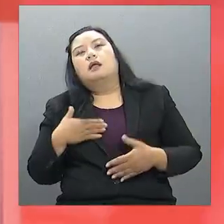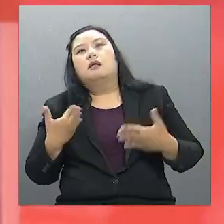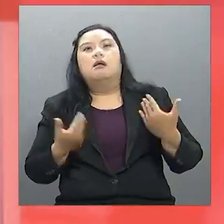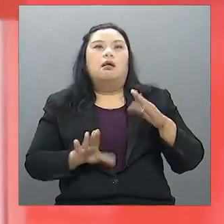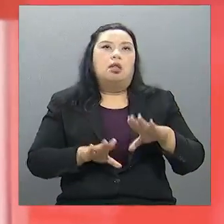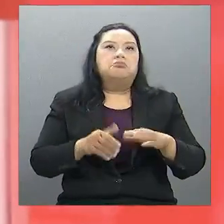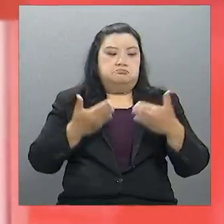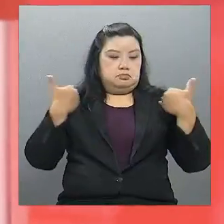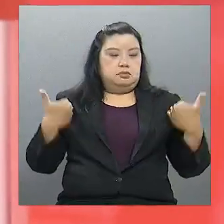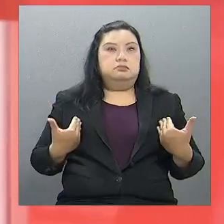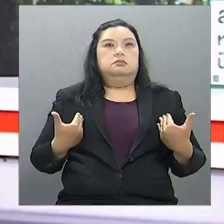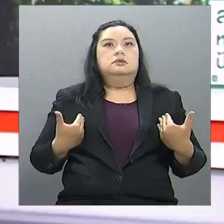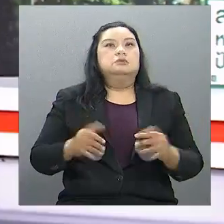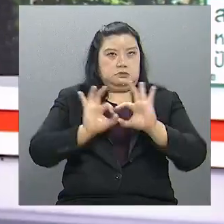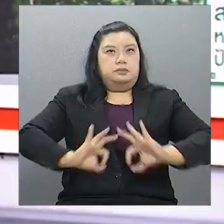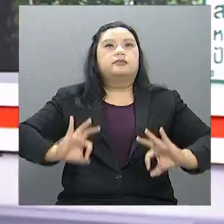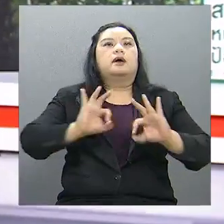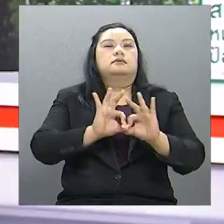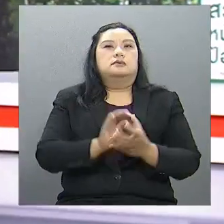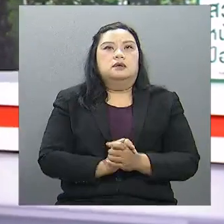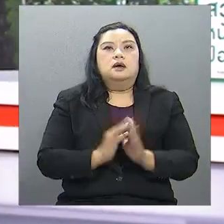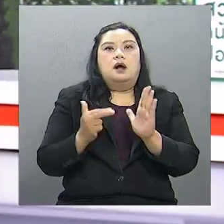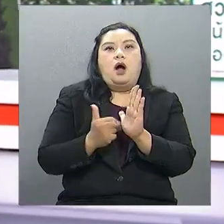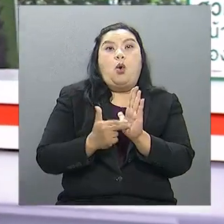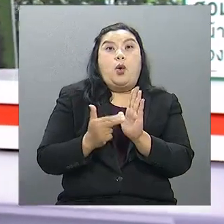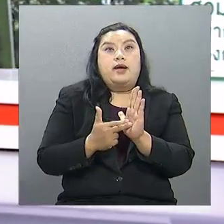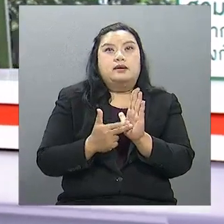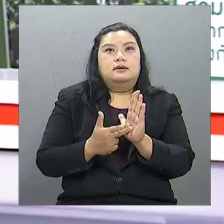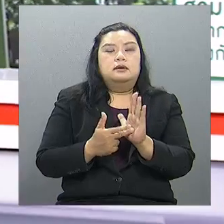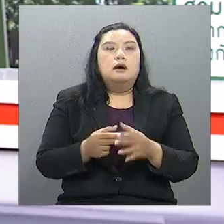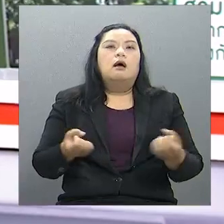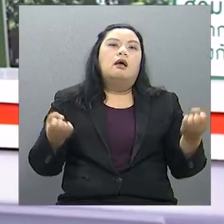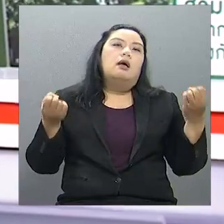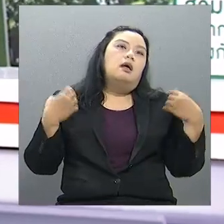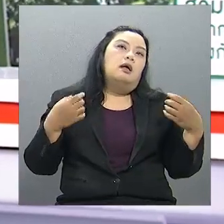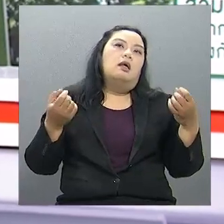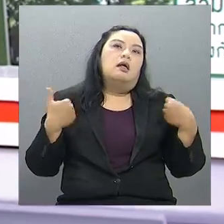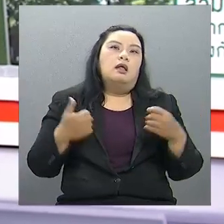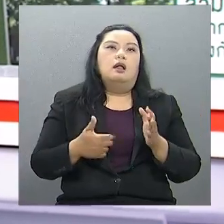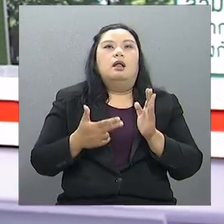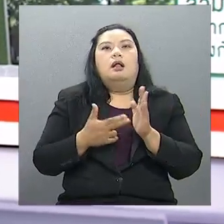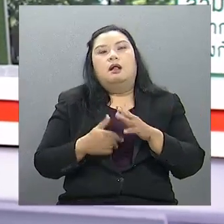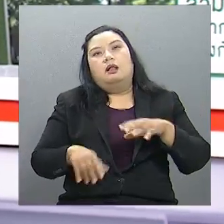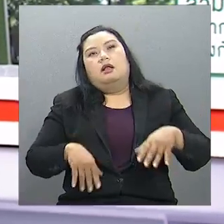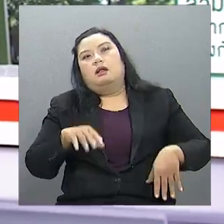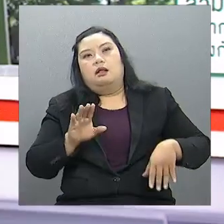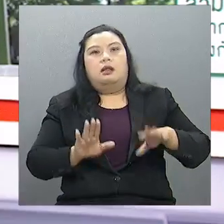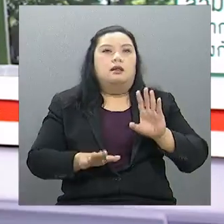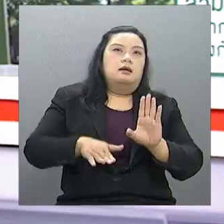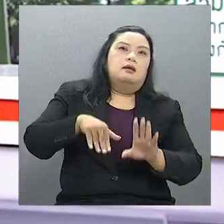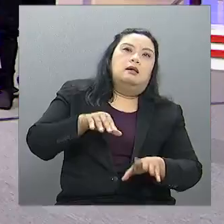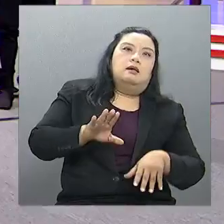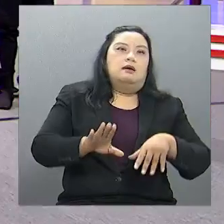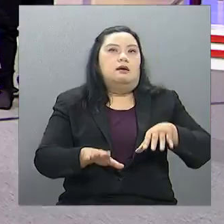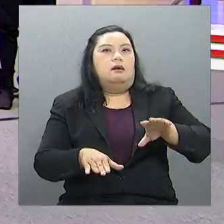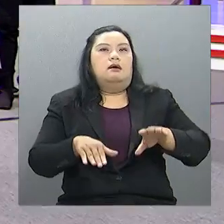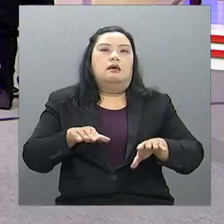เลย